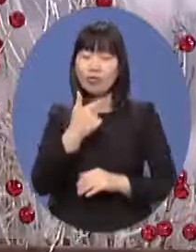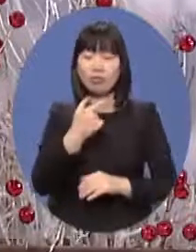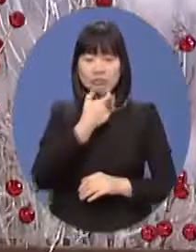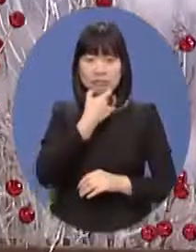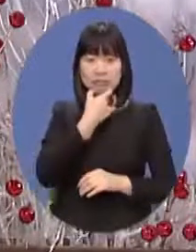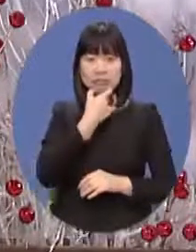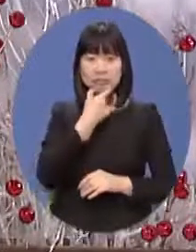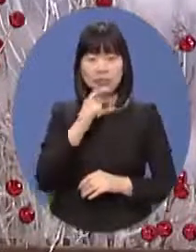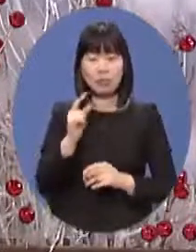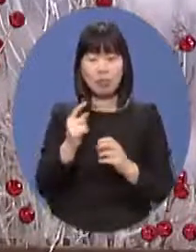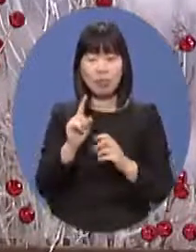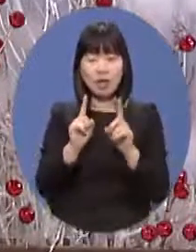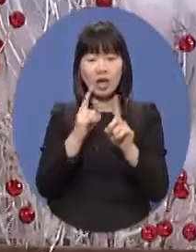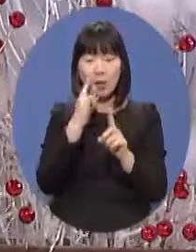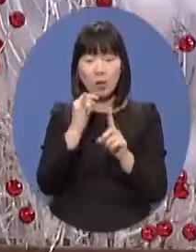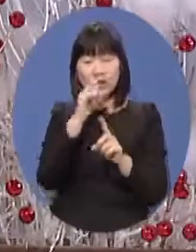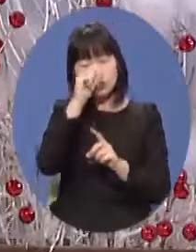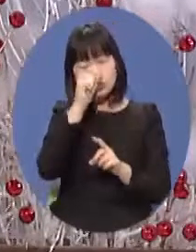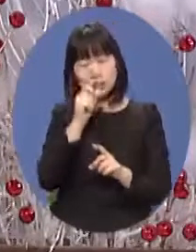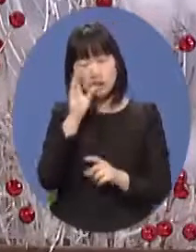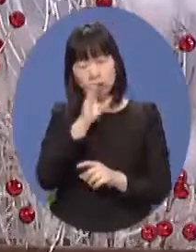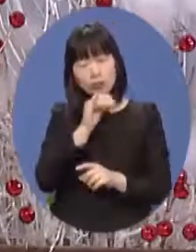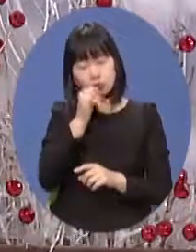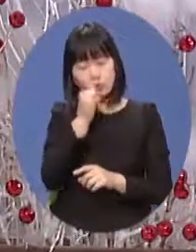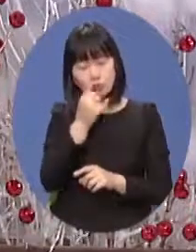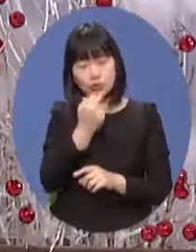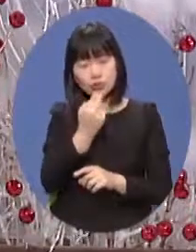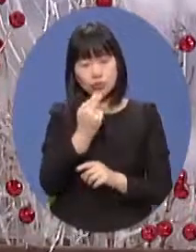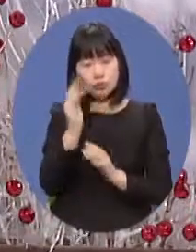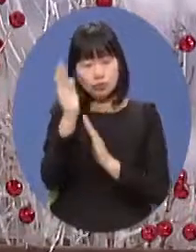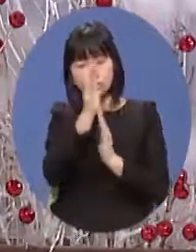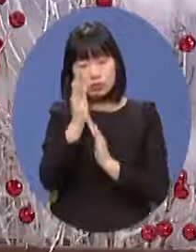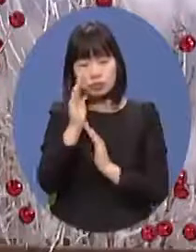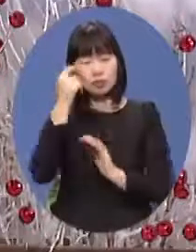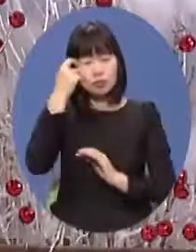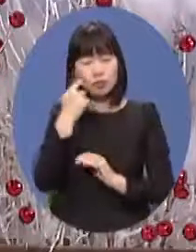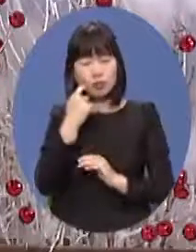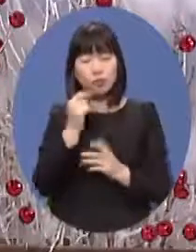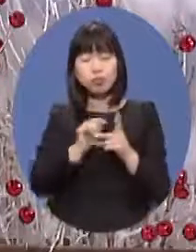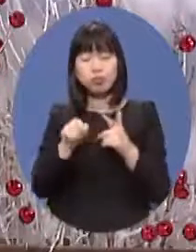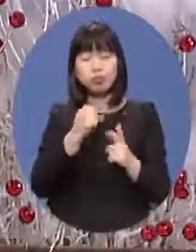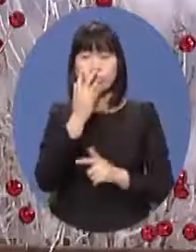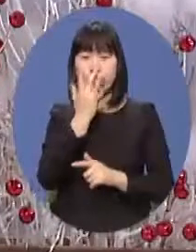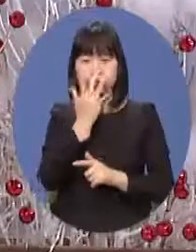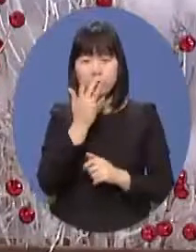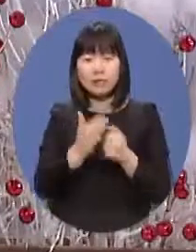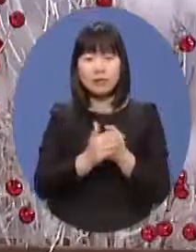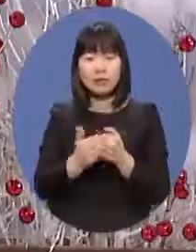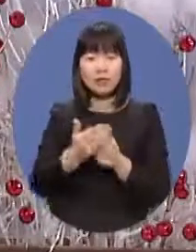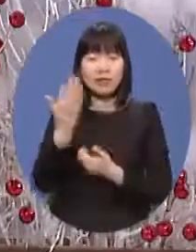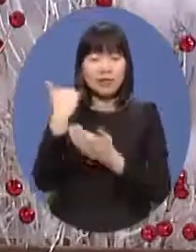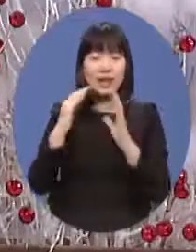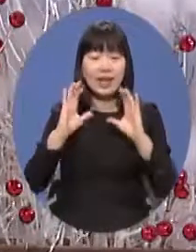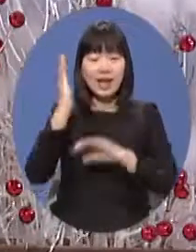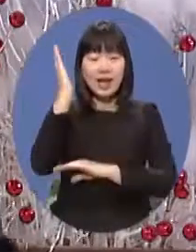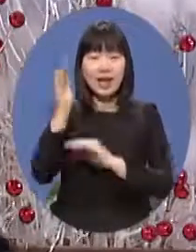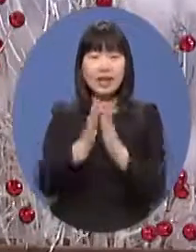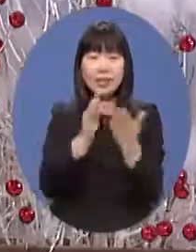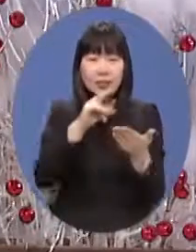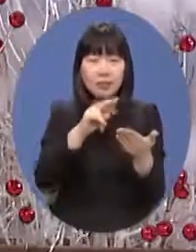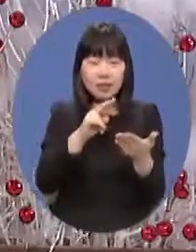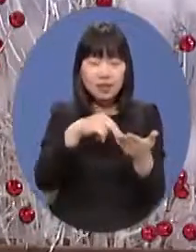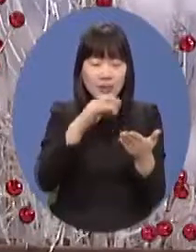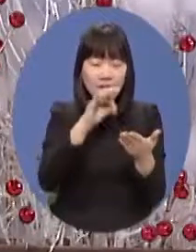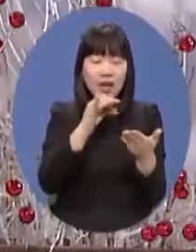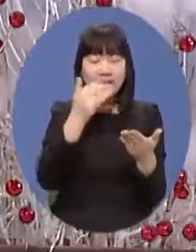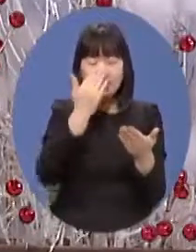근데 어떻게 한 엄마가 좋을 수도 있고 나쁠 수도 있지? 이게 이해가 안 됩니다. 그러기 때문에 많은 옛 동화들이 착한 엄마는 일찍